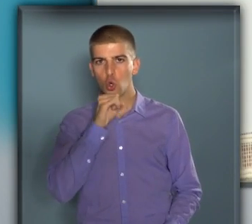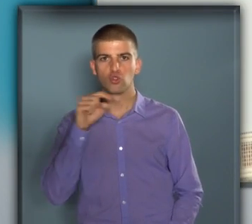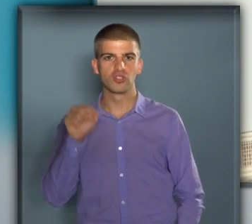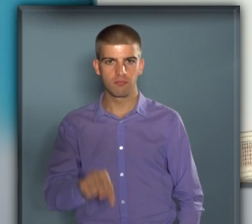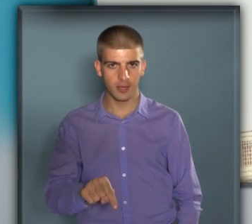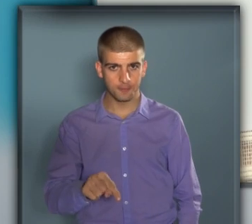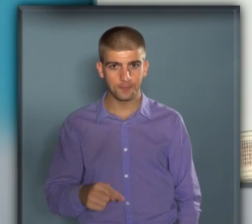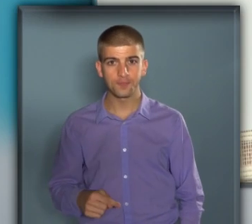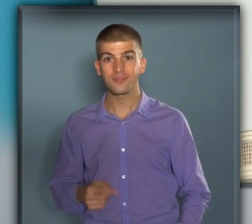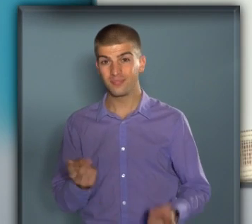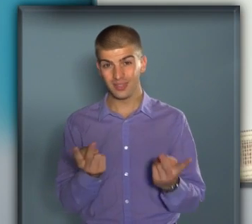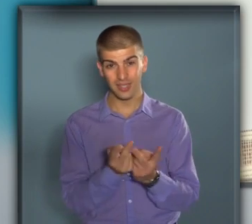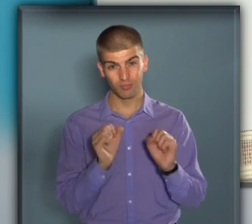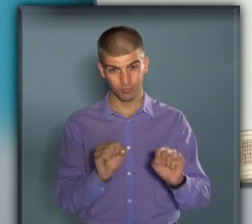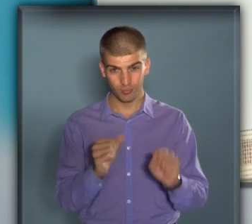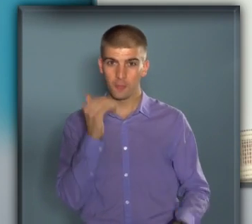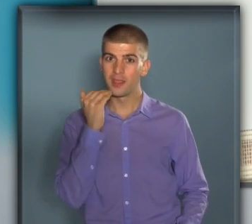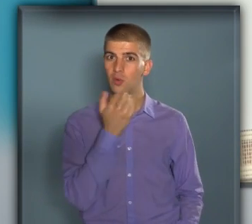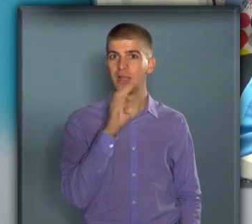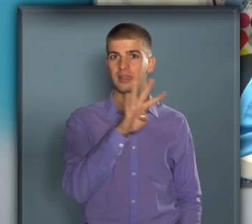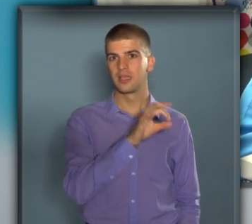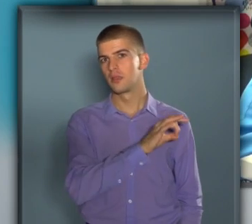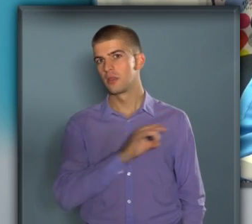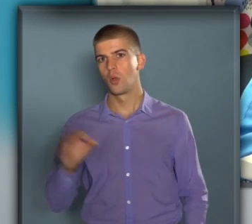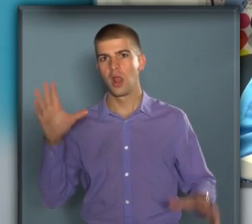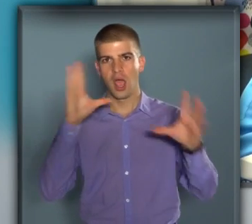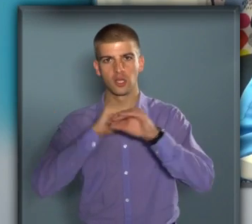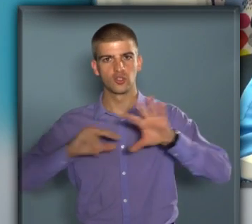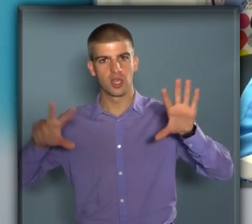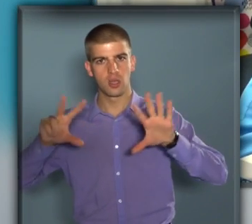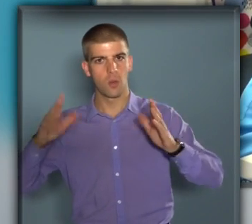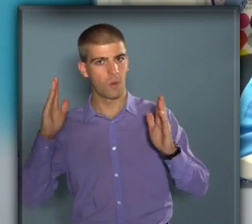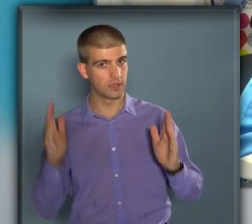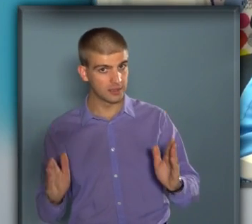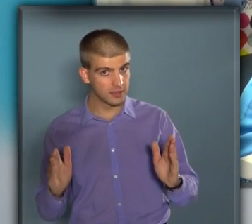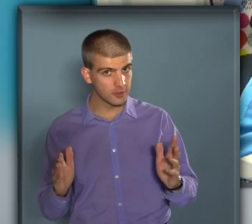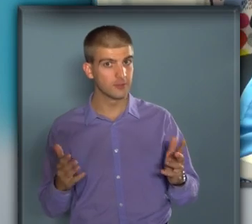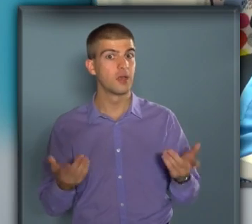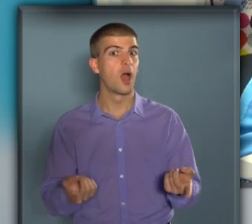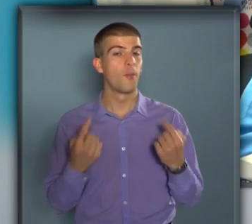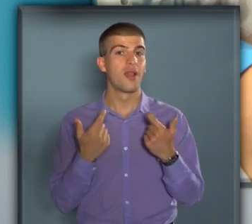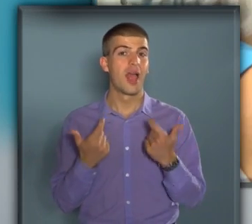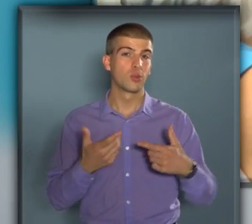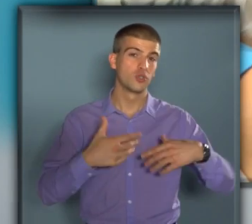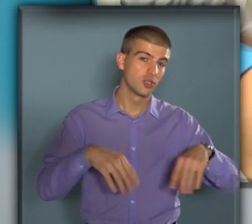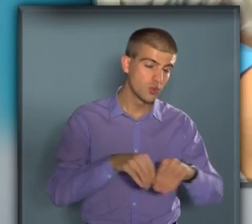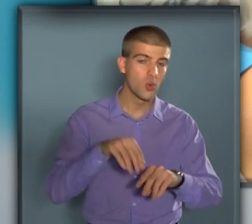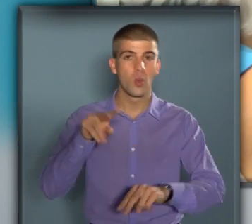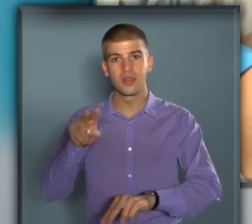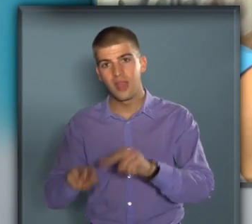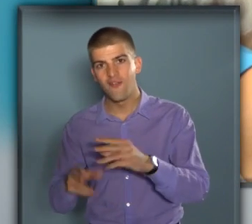A keddenként tartott alkalmak délután 4-től este 8-ig tartanak majd, így adva lehetőséget szülőknek és